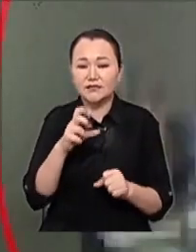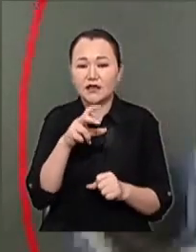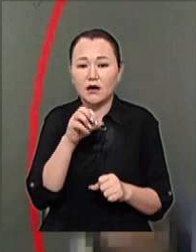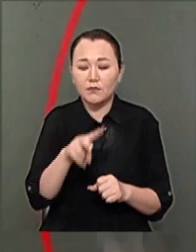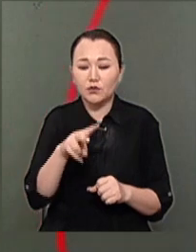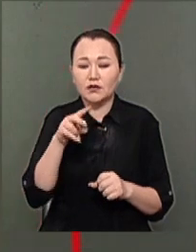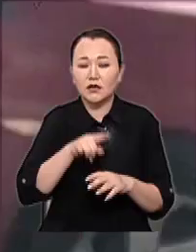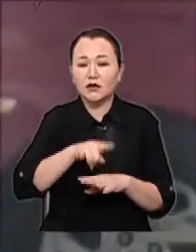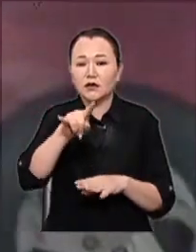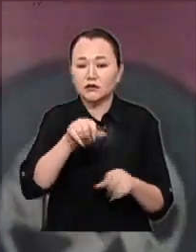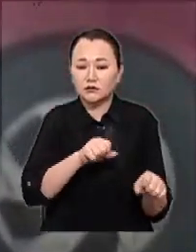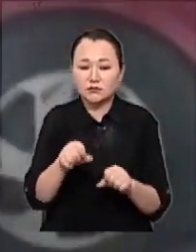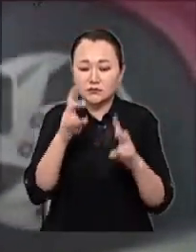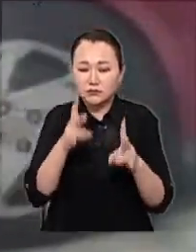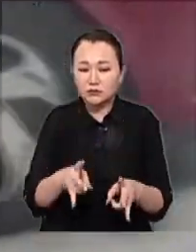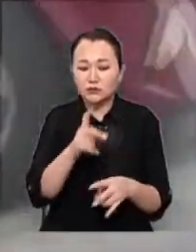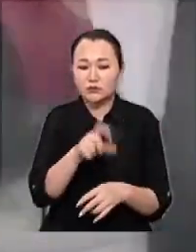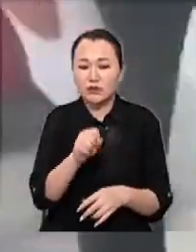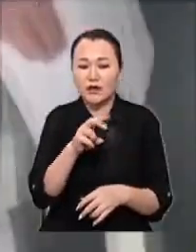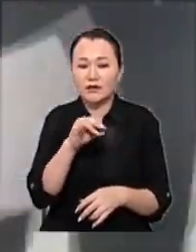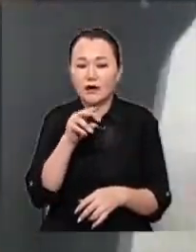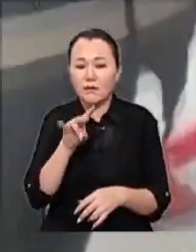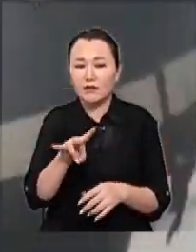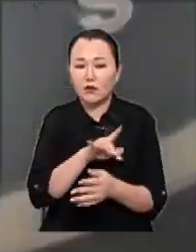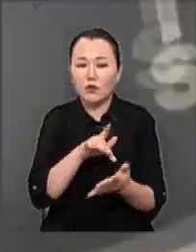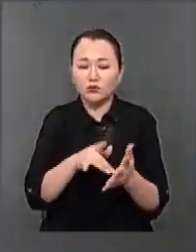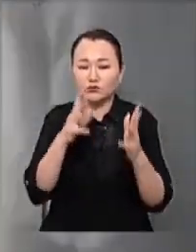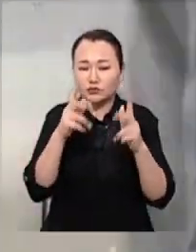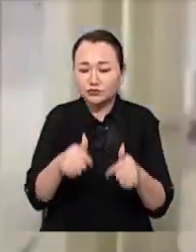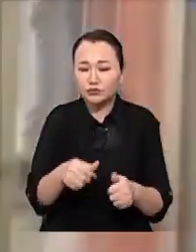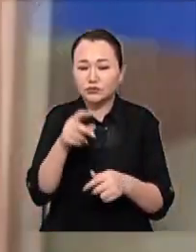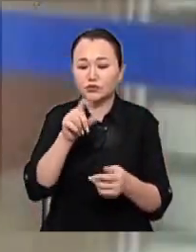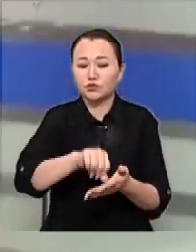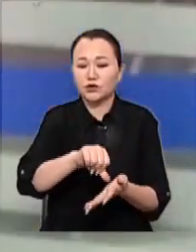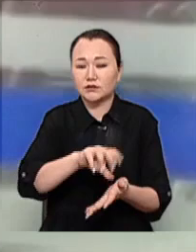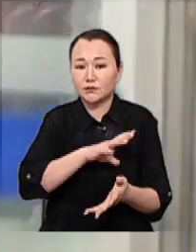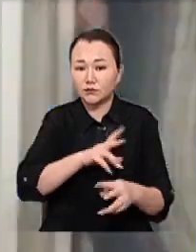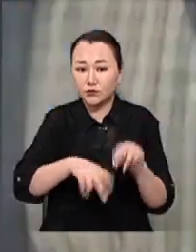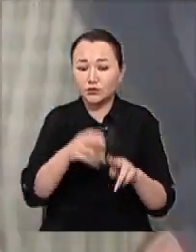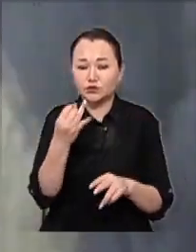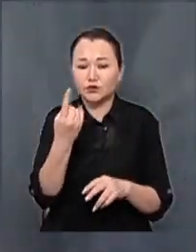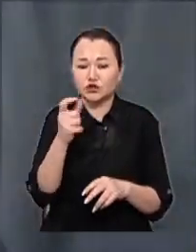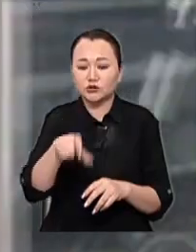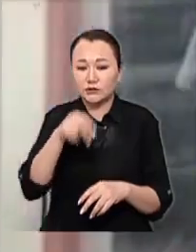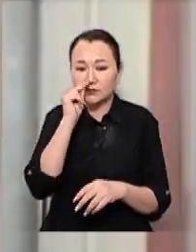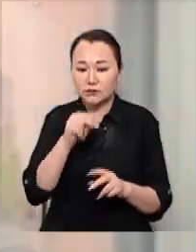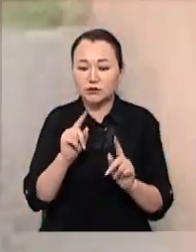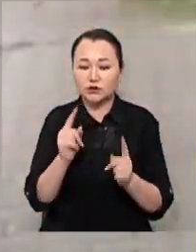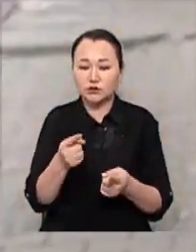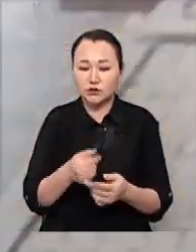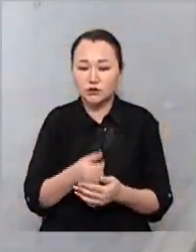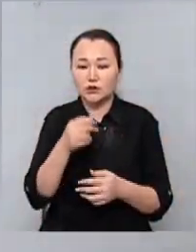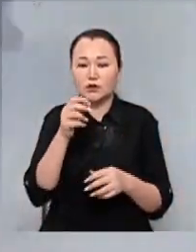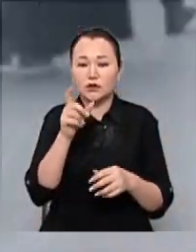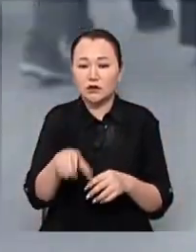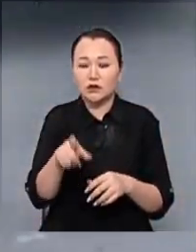әуежайында жер сілкінісінен зардап шеккен Адияман қаласындағы қираған ғимараттарға қатысы бар тағы бір күдіктіні құрықтады.